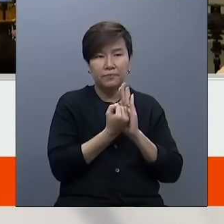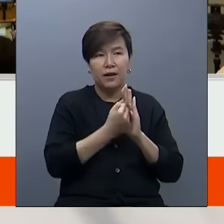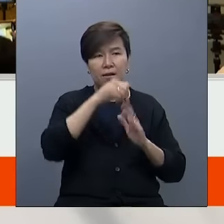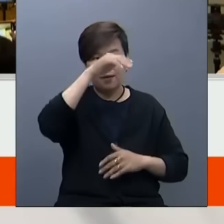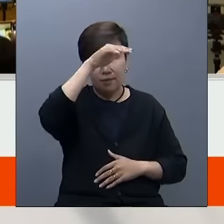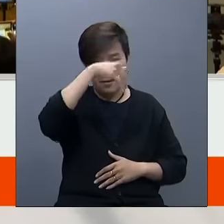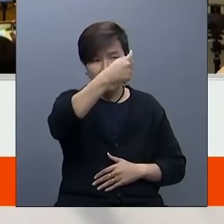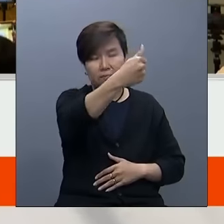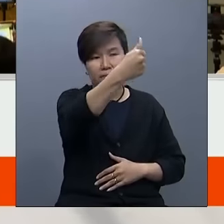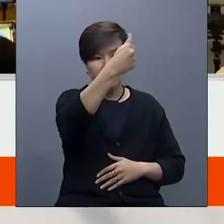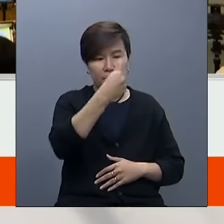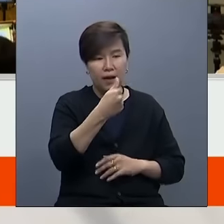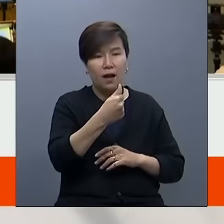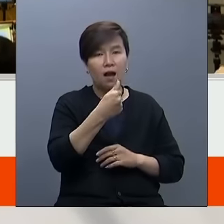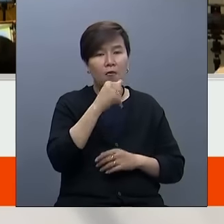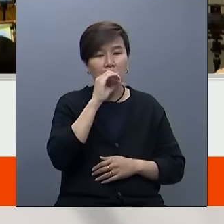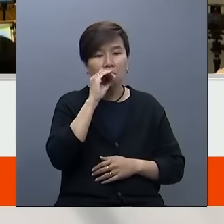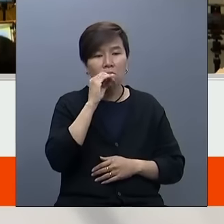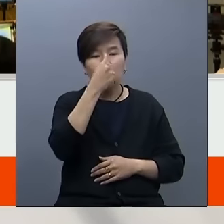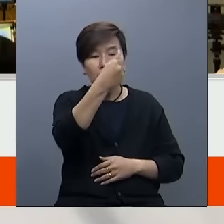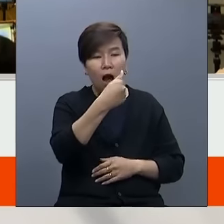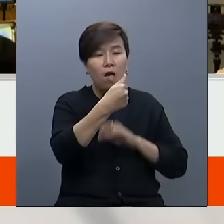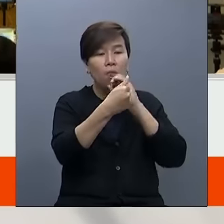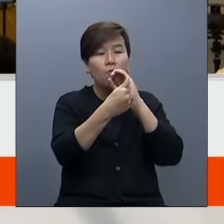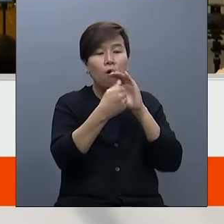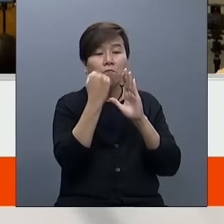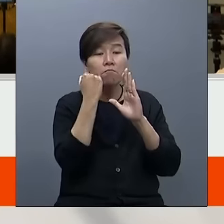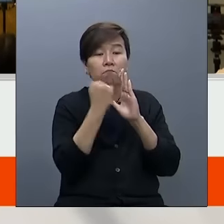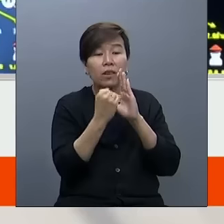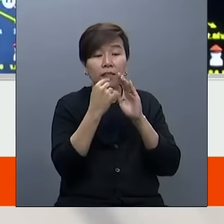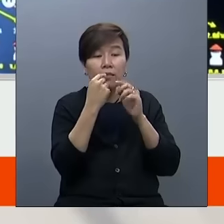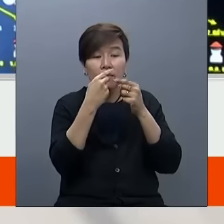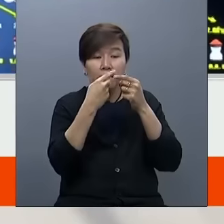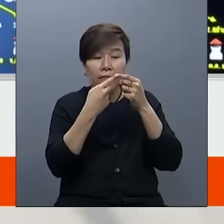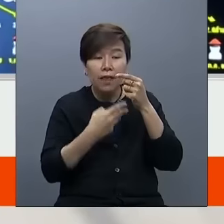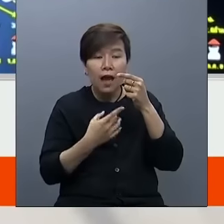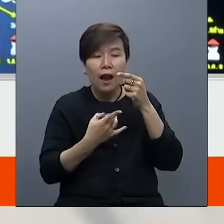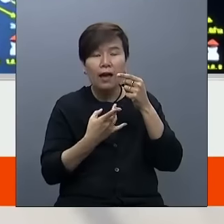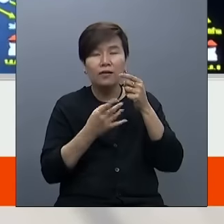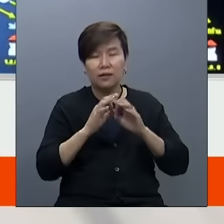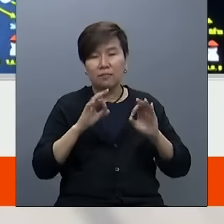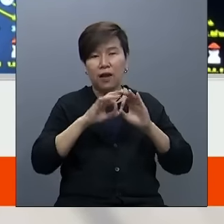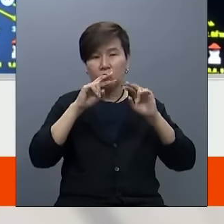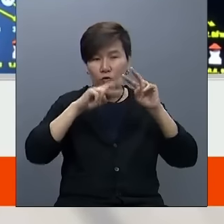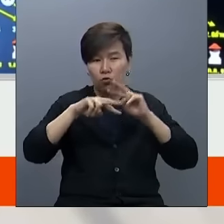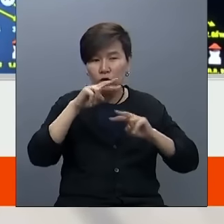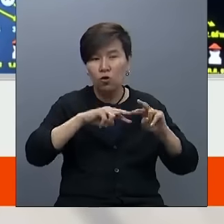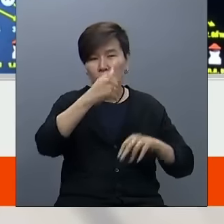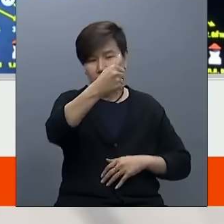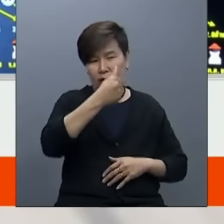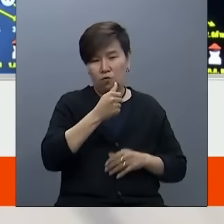าการออกหมายเรียกไปแจ้งข้อหาไม่ได้หมายความว่าผู้ต้องหาท่านนั้นเป็นผู้ผิดนะครับเพียงแต่ว่าเข้าสู่กระบวนการสอบสว